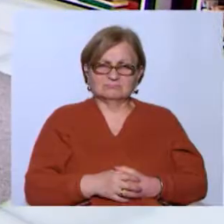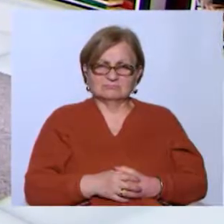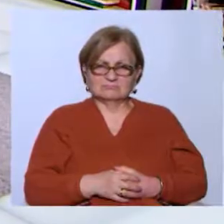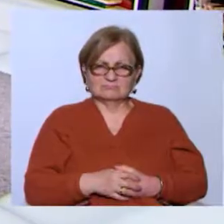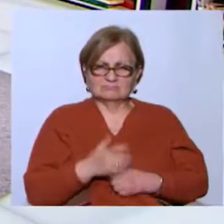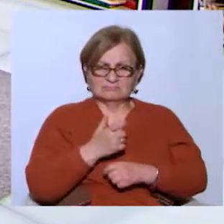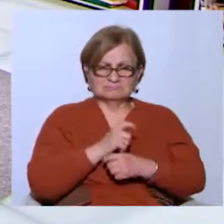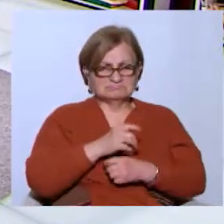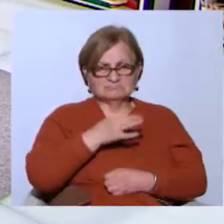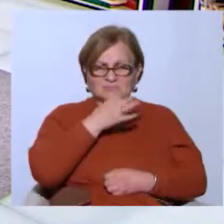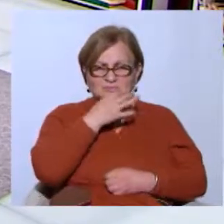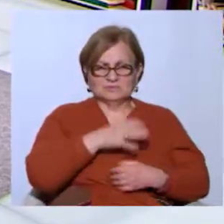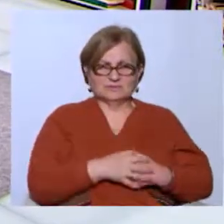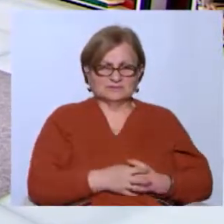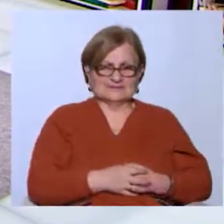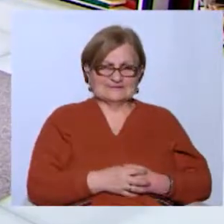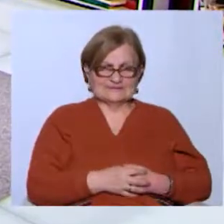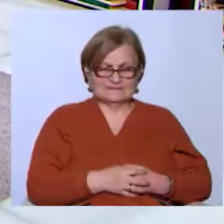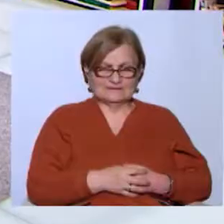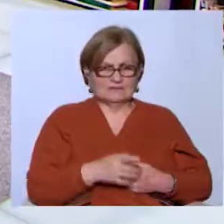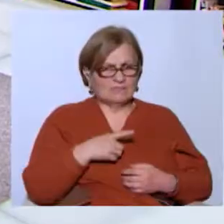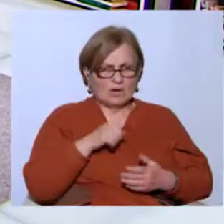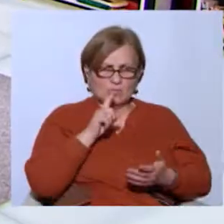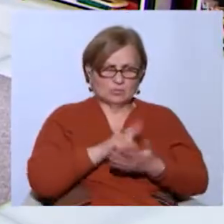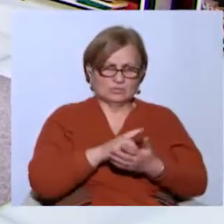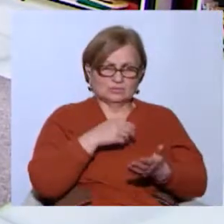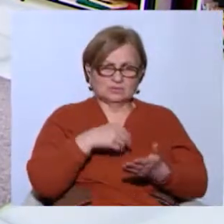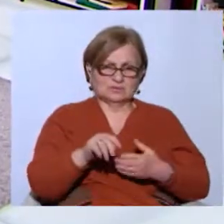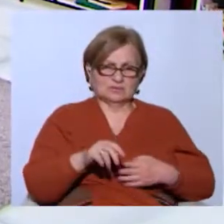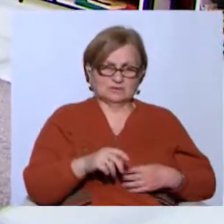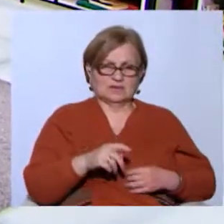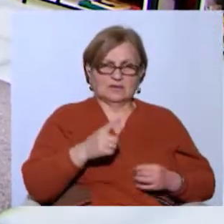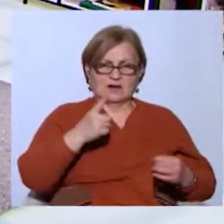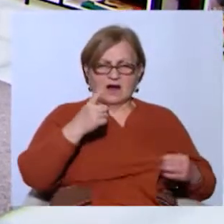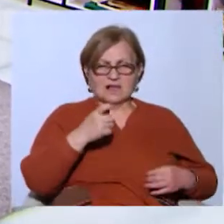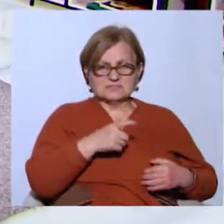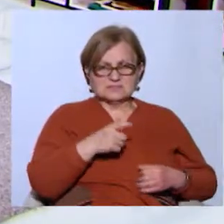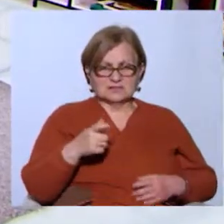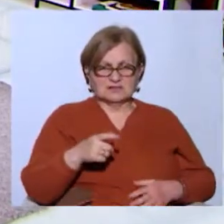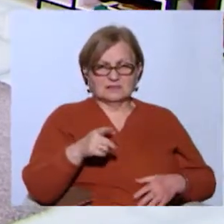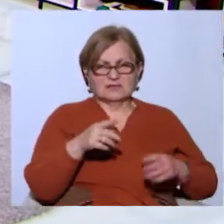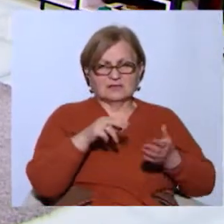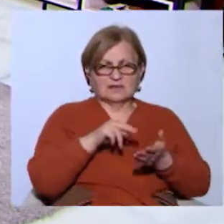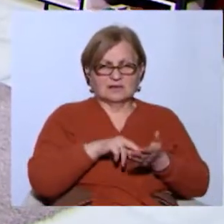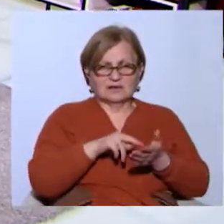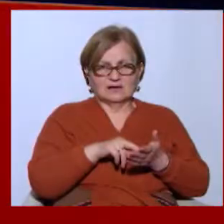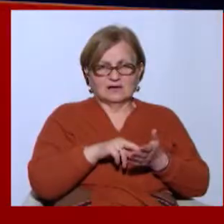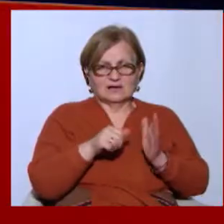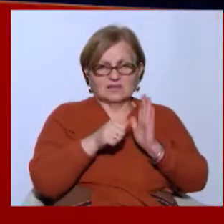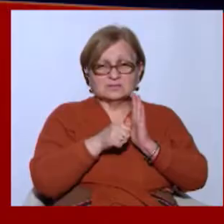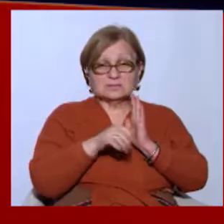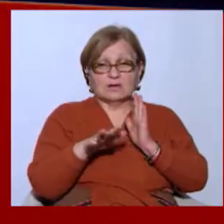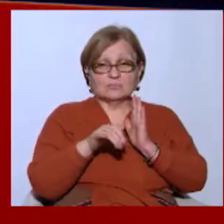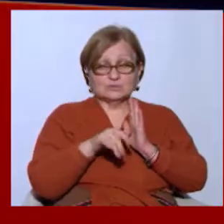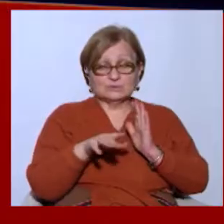ძალიან მომწონს. ეს ნამდვილად უნდა ვიყიდო. მაქვს 100 ლარი, ღირს 65